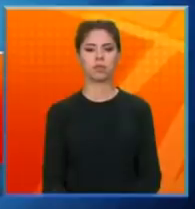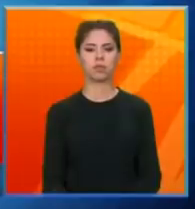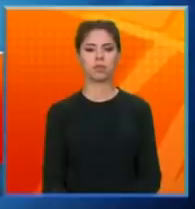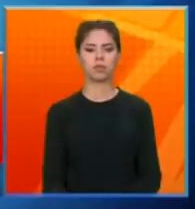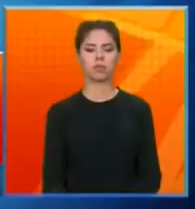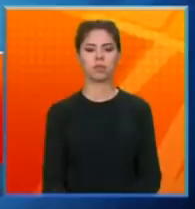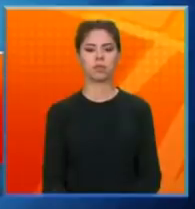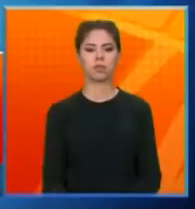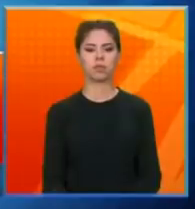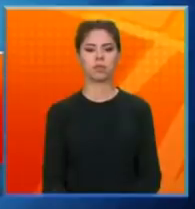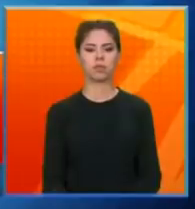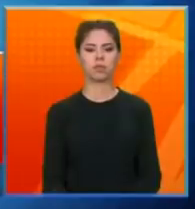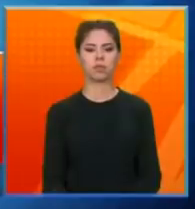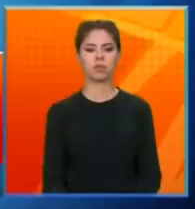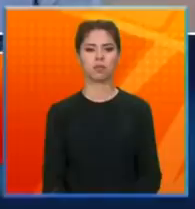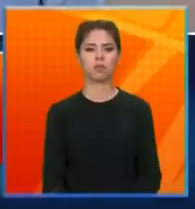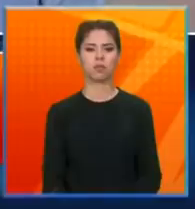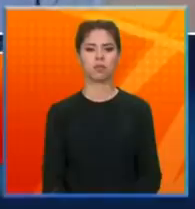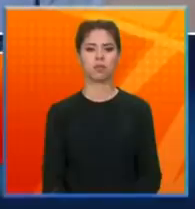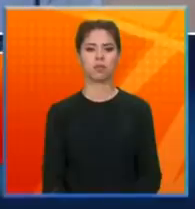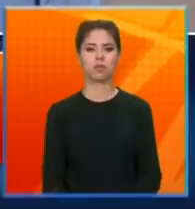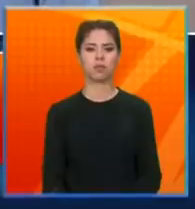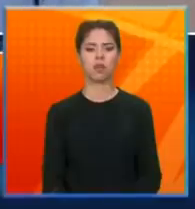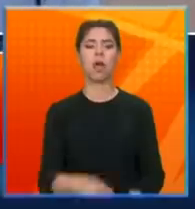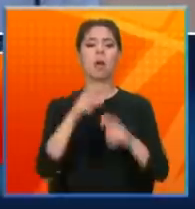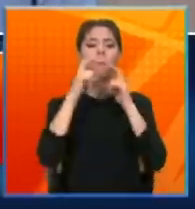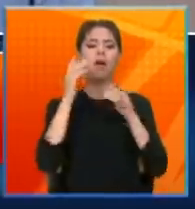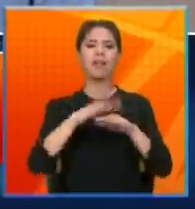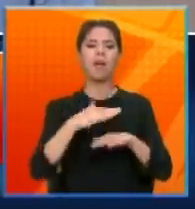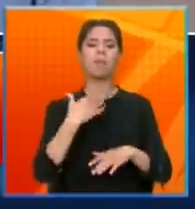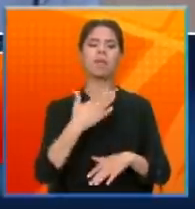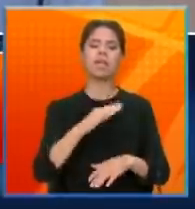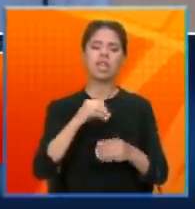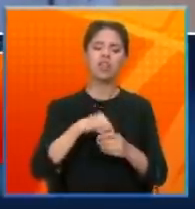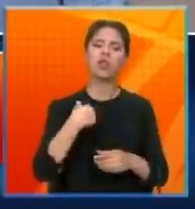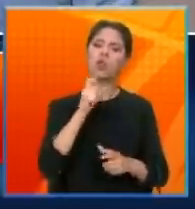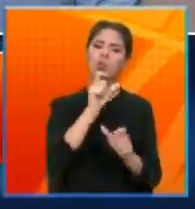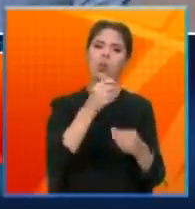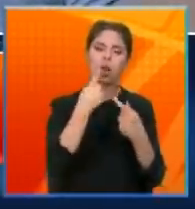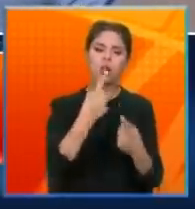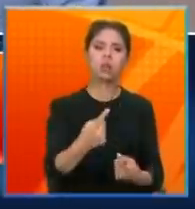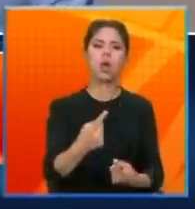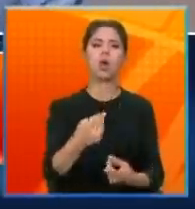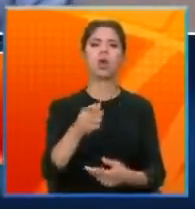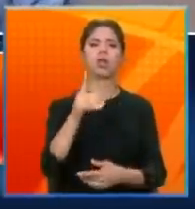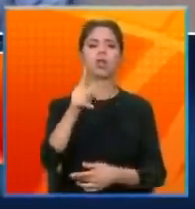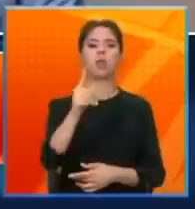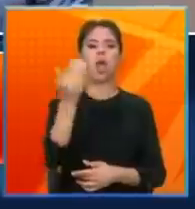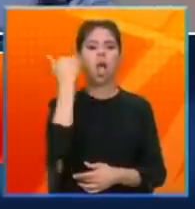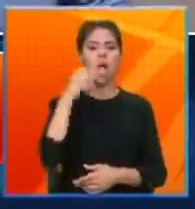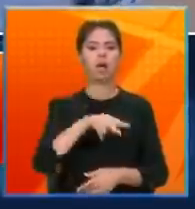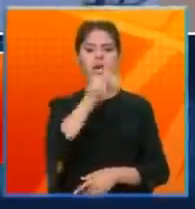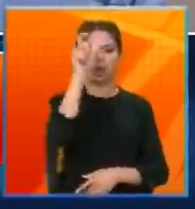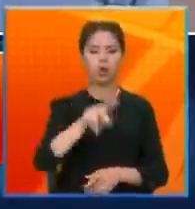böyle davranıyor. Benim arabam boşsa ben maske takmıyorum. Maskesini takması için uyardım. O arada birkaç kez durdu. Arkadaki